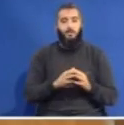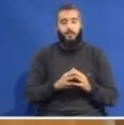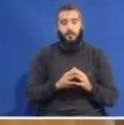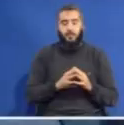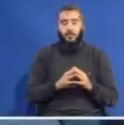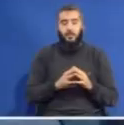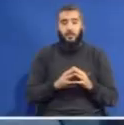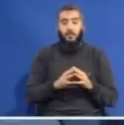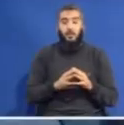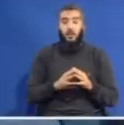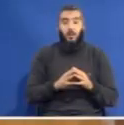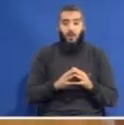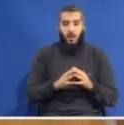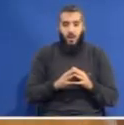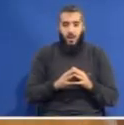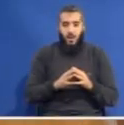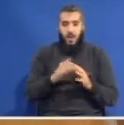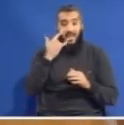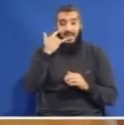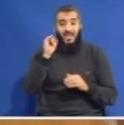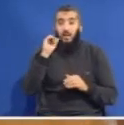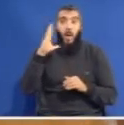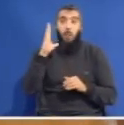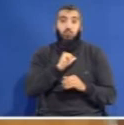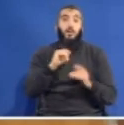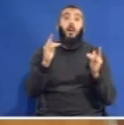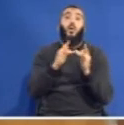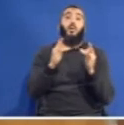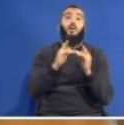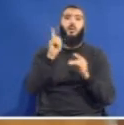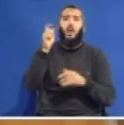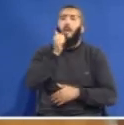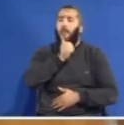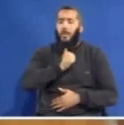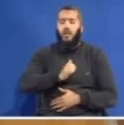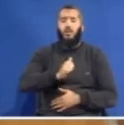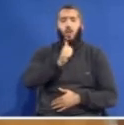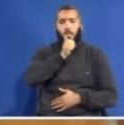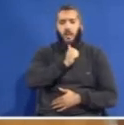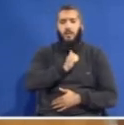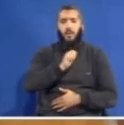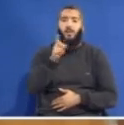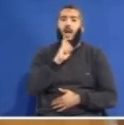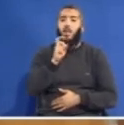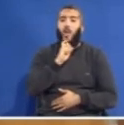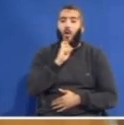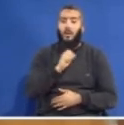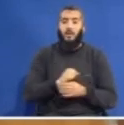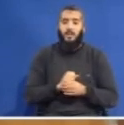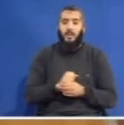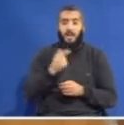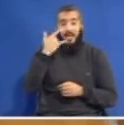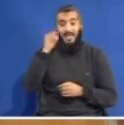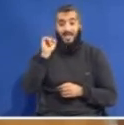رغبه باللي يصالحك. واذا ما قدرتيش تتصلي صبري، صبري وانتظري. ان احنا لو كان